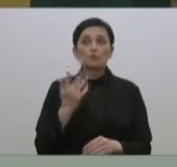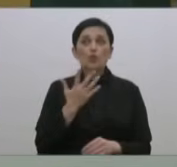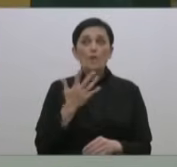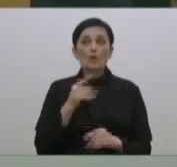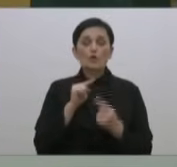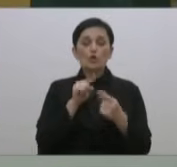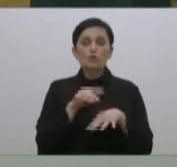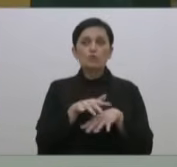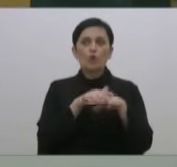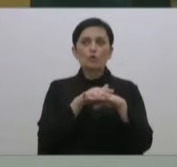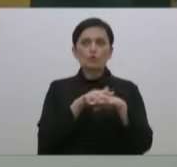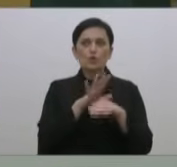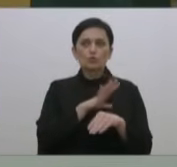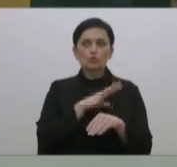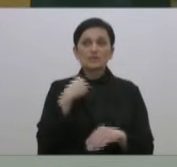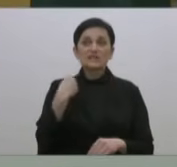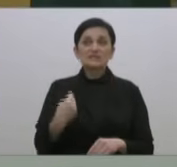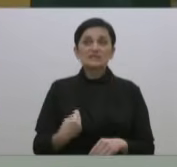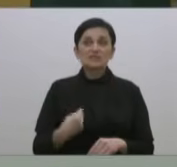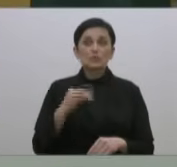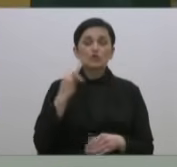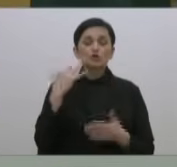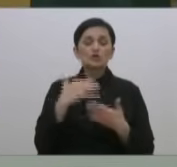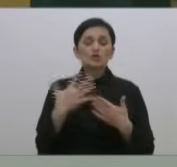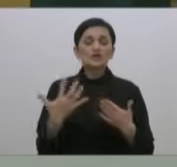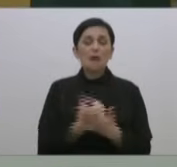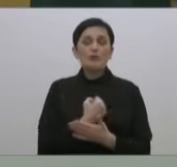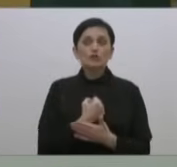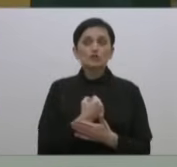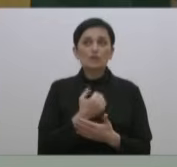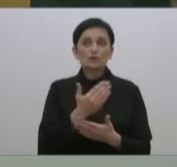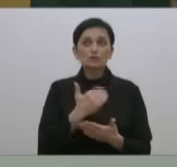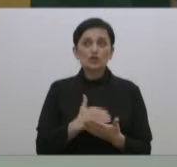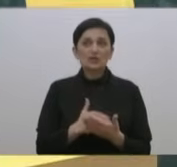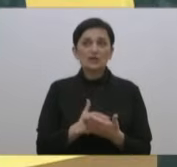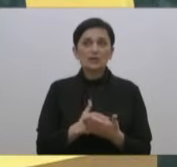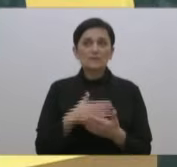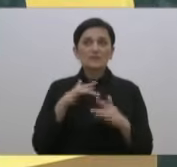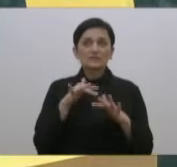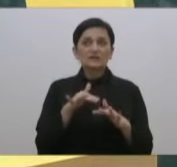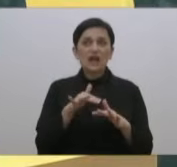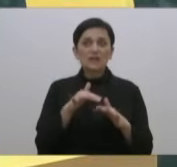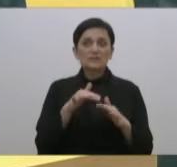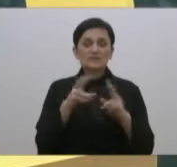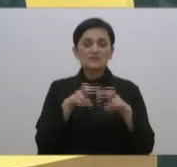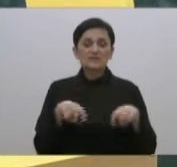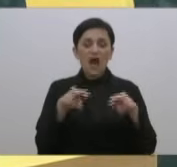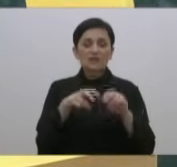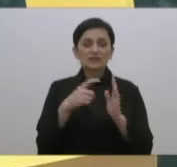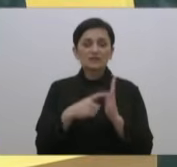რომლებმაც ბოიკოტი გამოუცხადეს სტრასბურგში ისტორიული გამარჯვების შედეგად საქმის განხილვას.